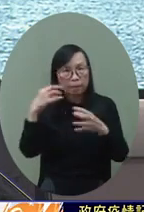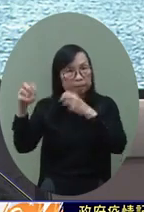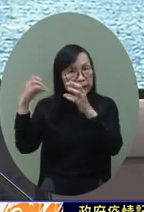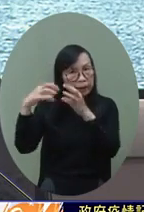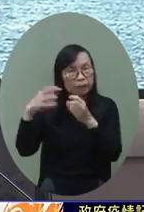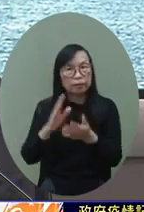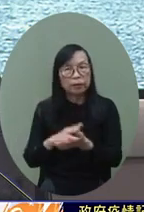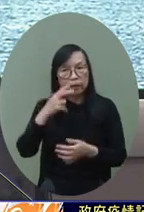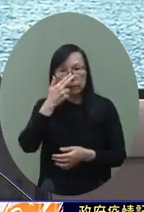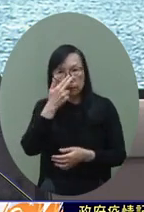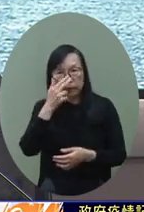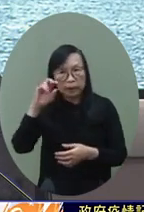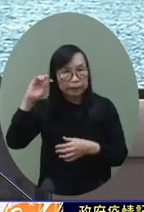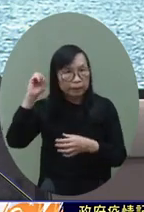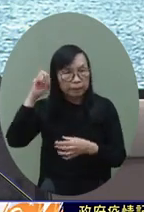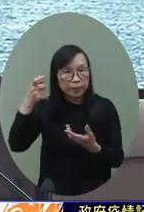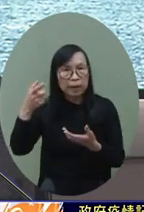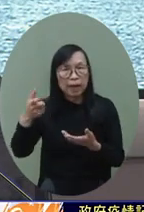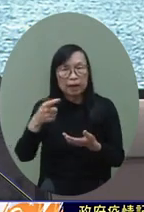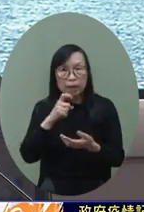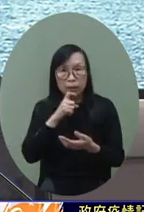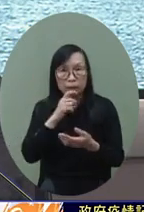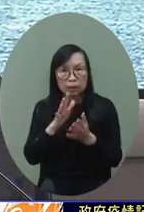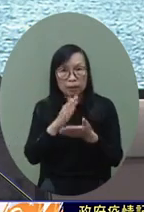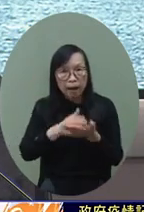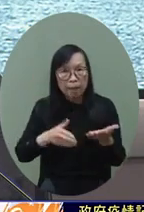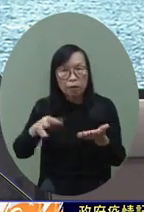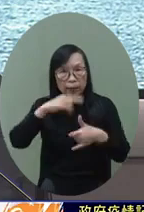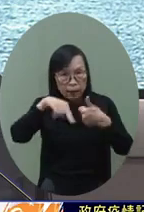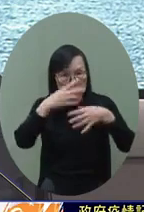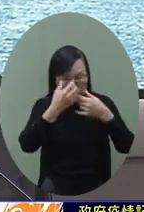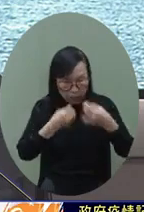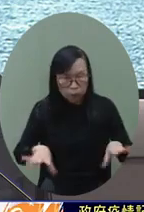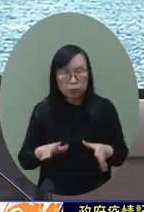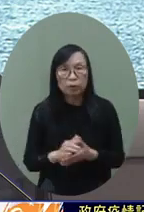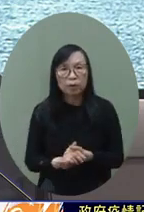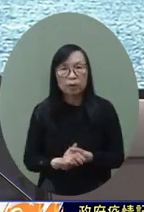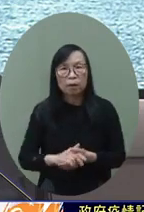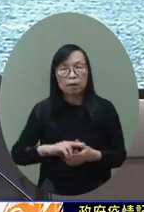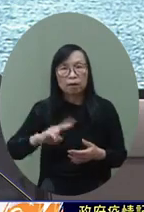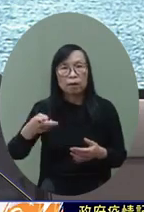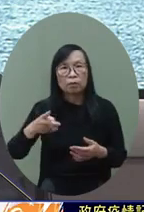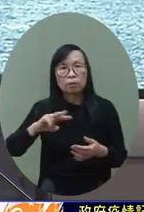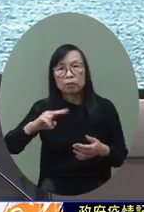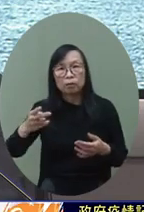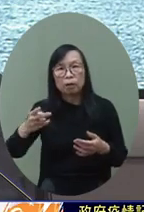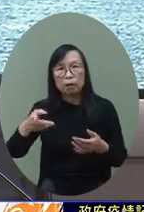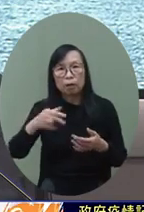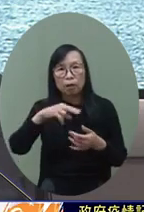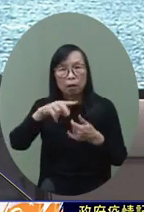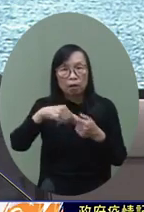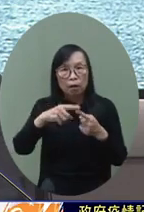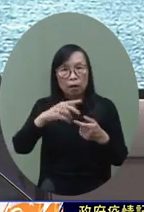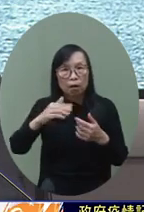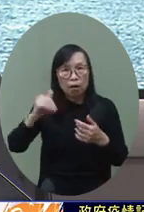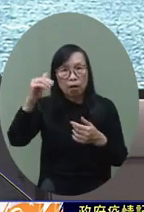測可能係因為喺嗰個時候，就算大部分檢測咗，其實進行檢測嘅人已經係好高個率